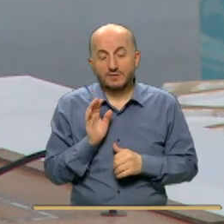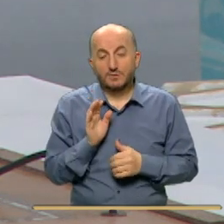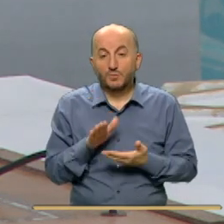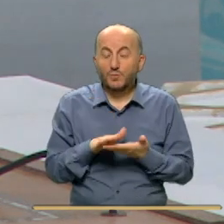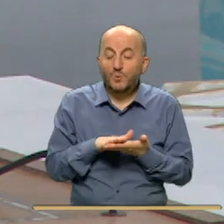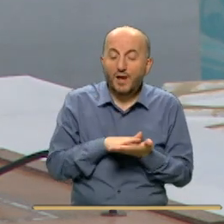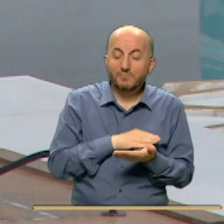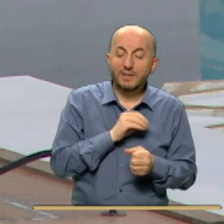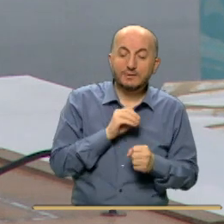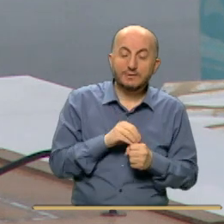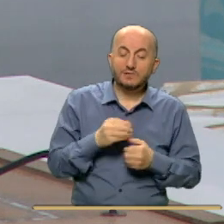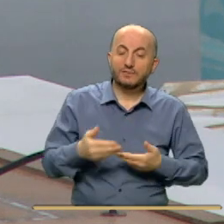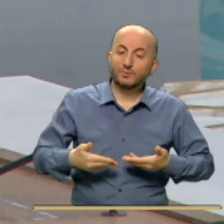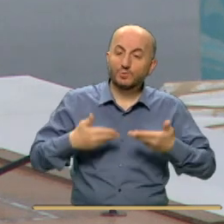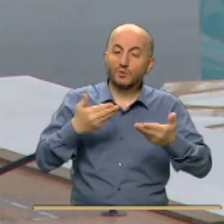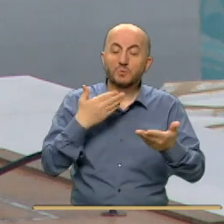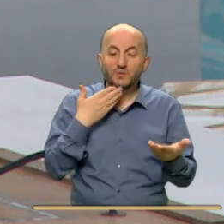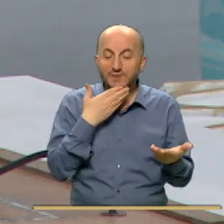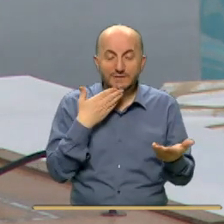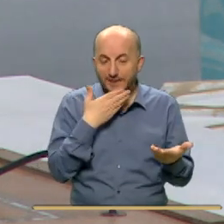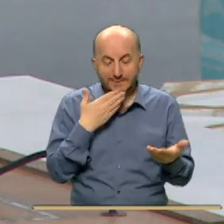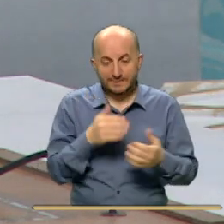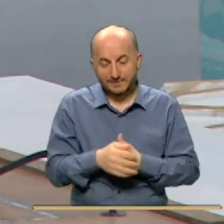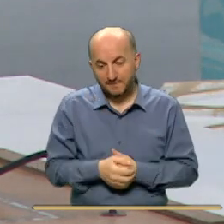telafi etmek için sunulmuş fırsattır.